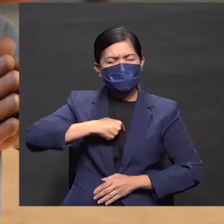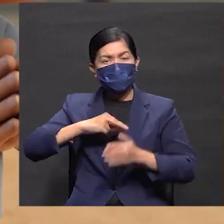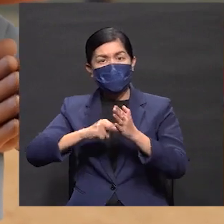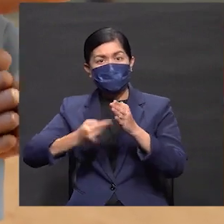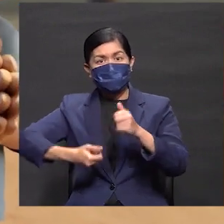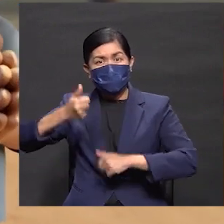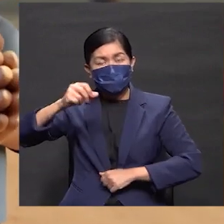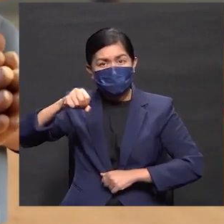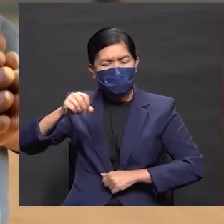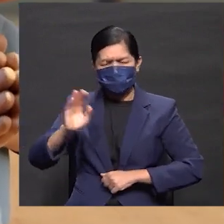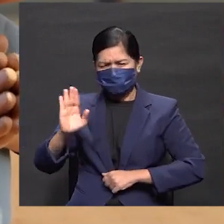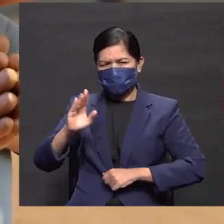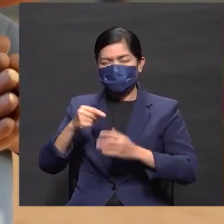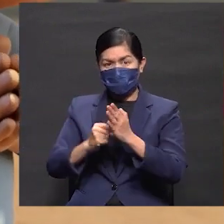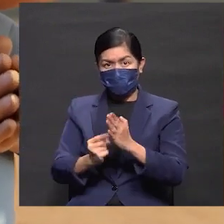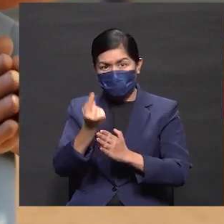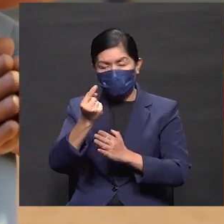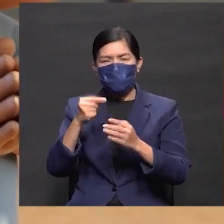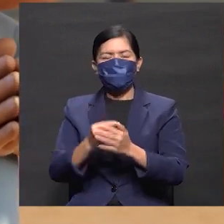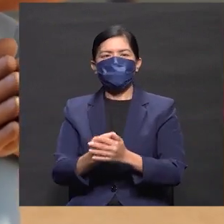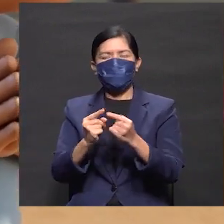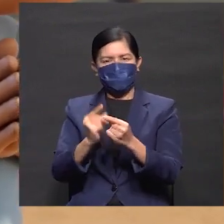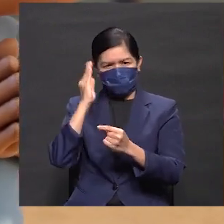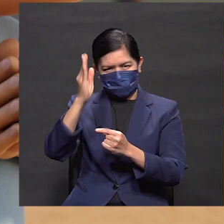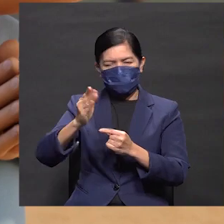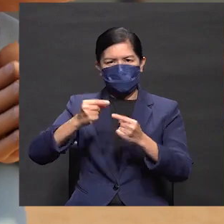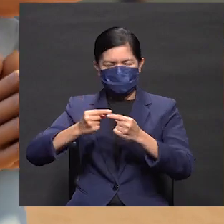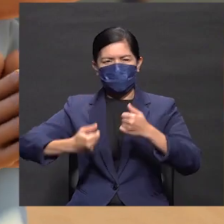อนี่เพิ่งเริ่มสงครามใหญ่กำลังจะเกิดขึ้นตั้งหากล่ะ